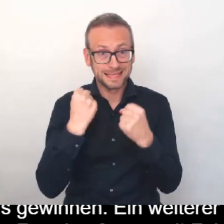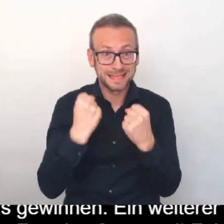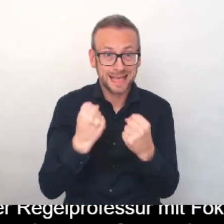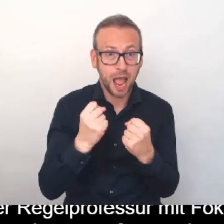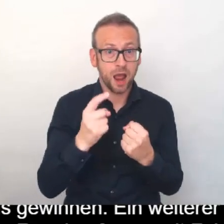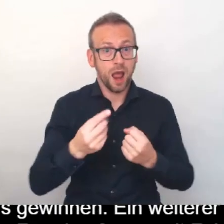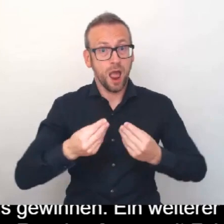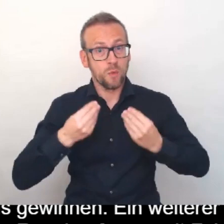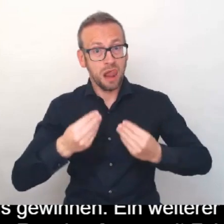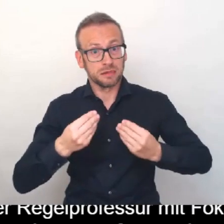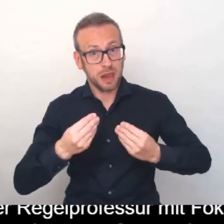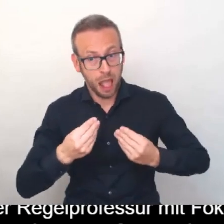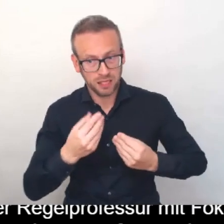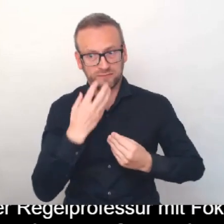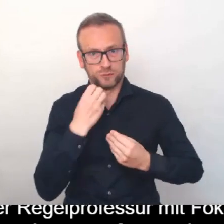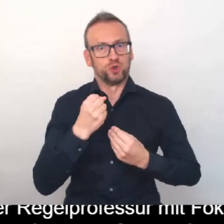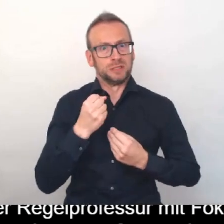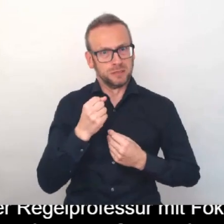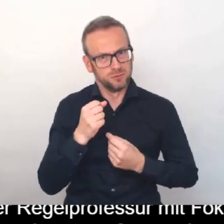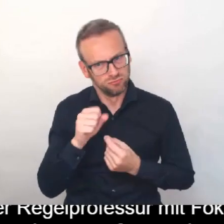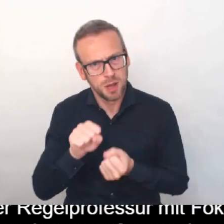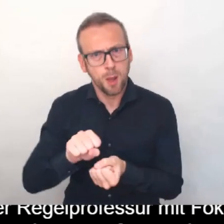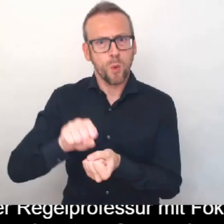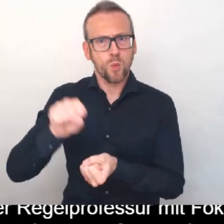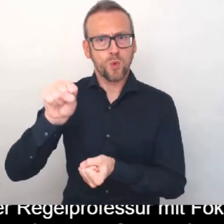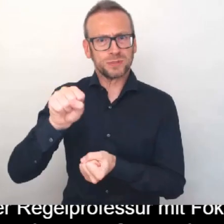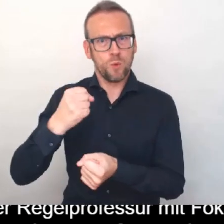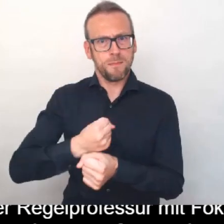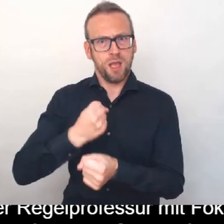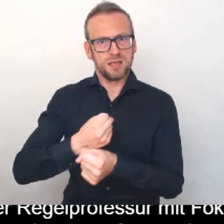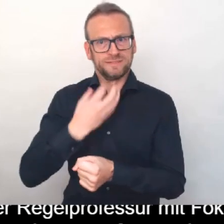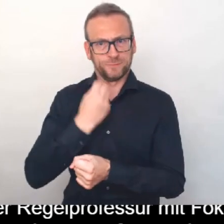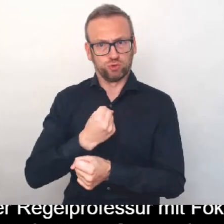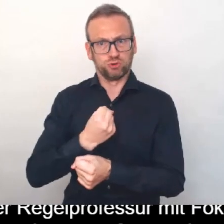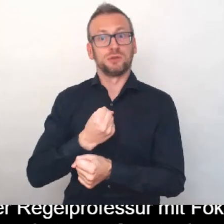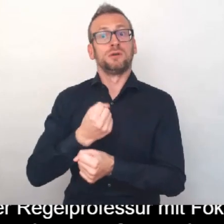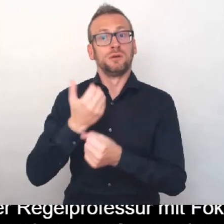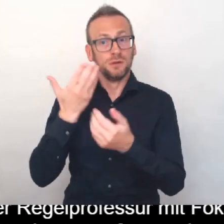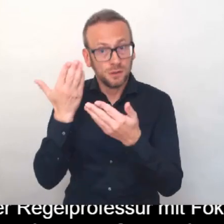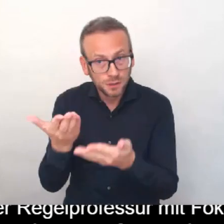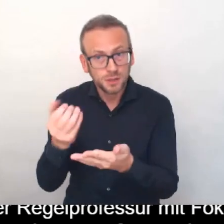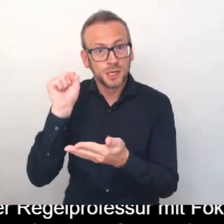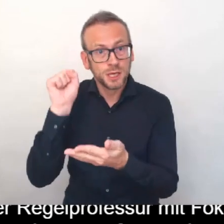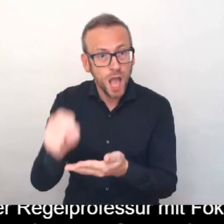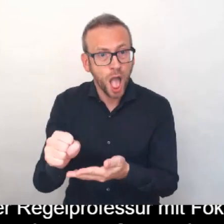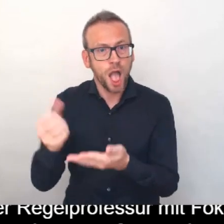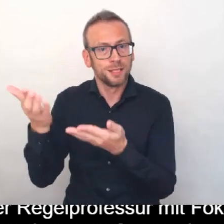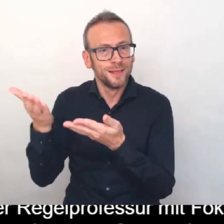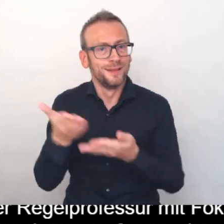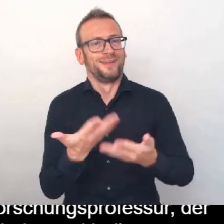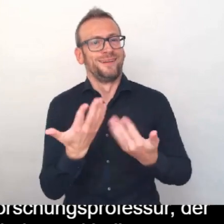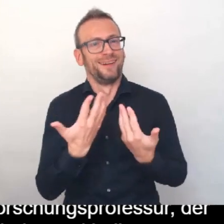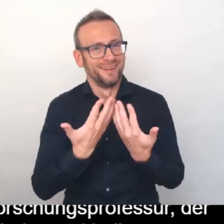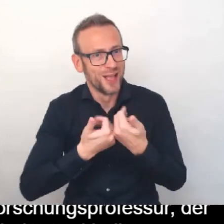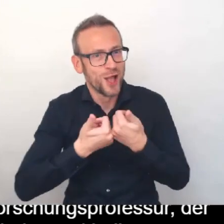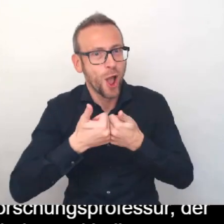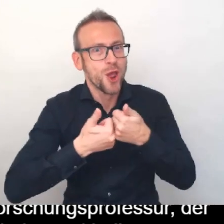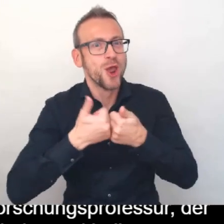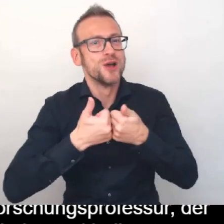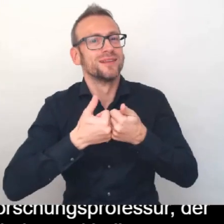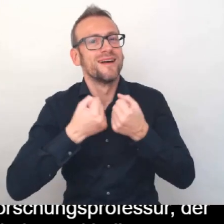Das Körperschaftsmodell, welches den Hochschulen einen konstitutiven Rahmen für mehr Autonomie gibt.